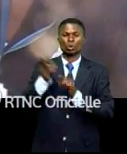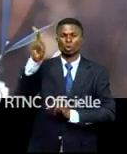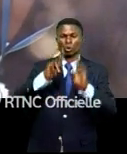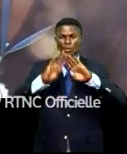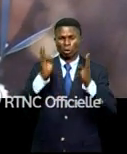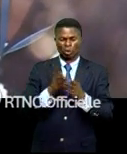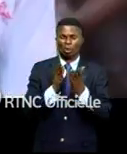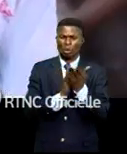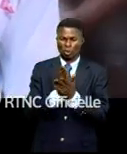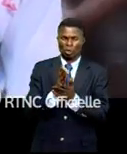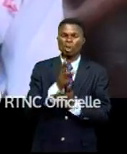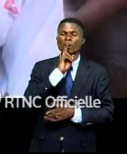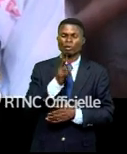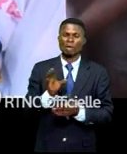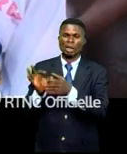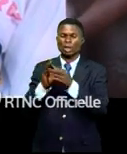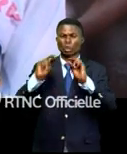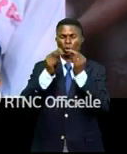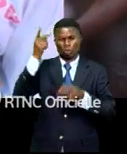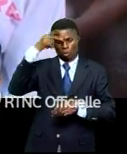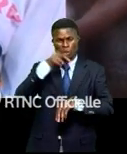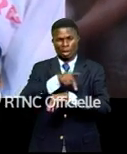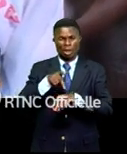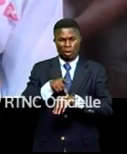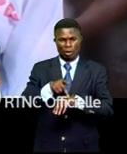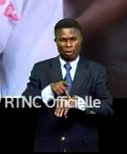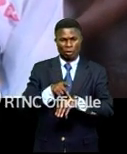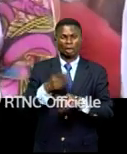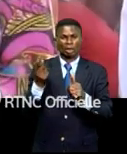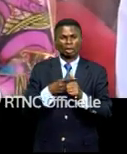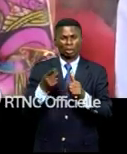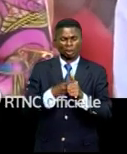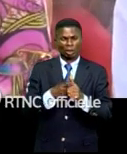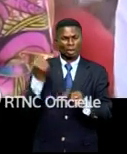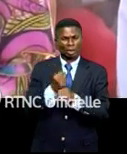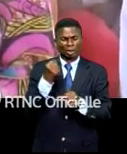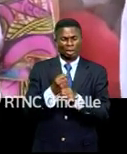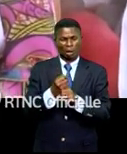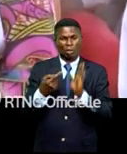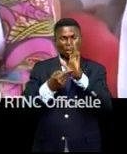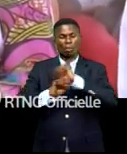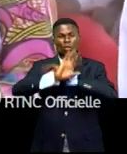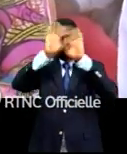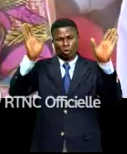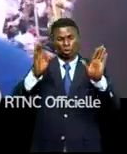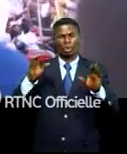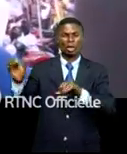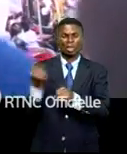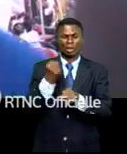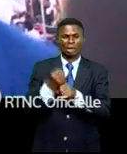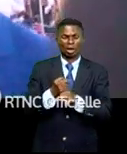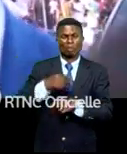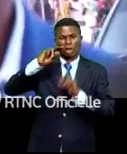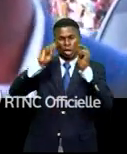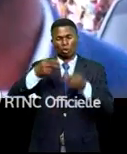la sérénité et à l'unité du parti pendant cette période, surtout à œuvrer pour le rayonnement des activités du parti,